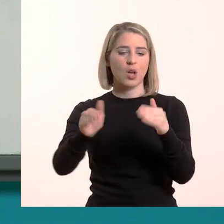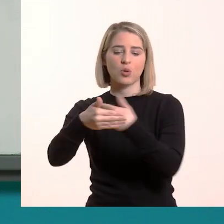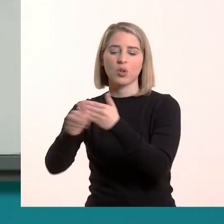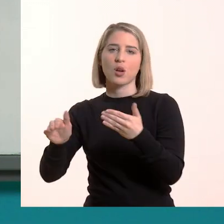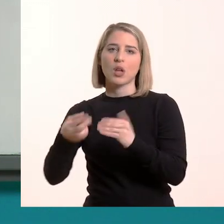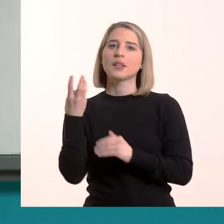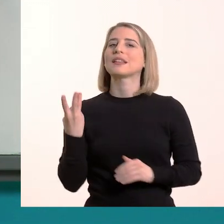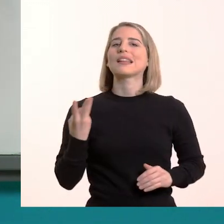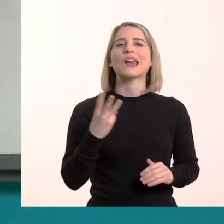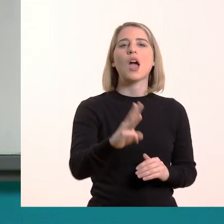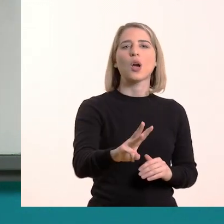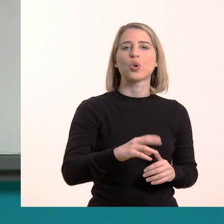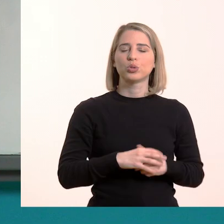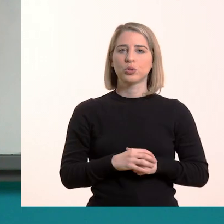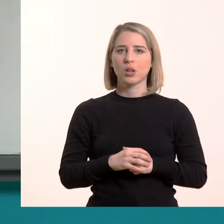κουτιά